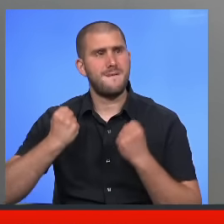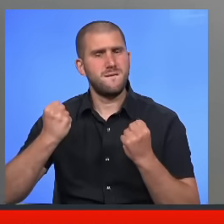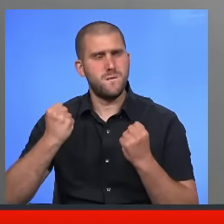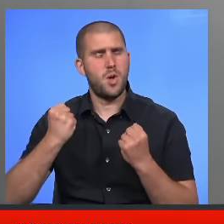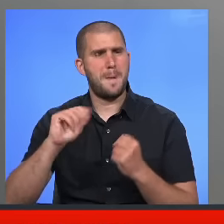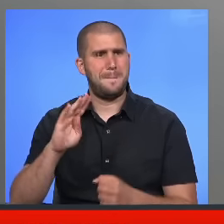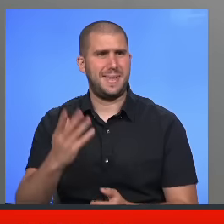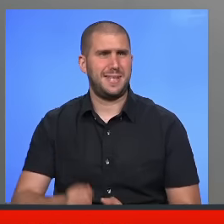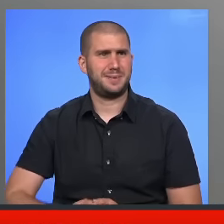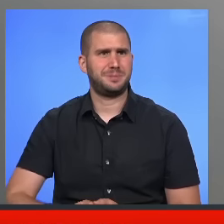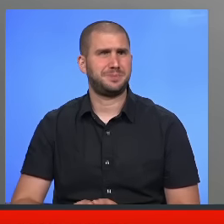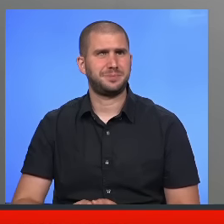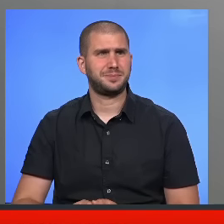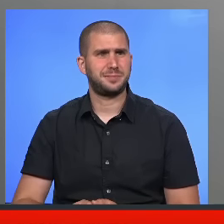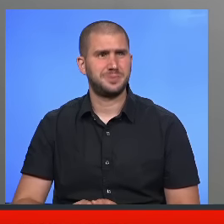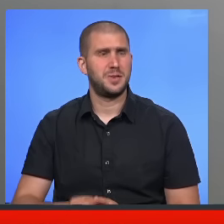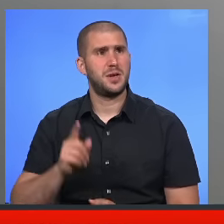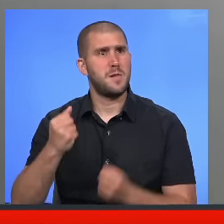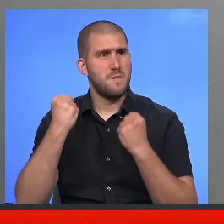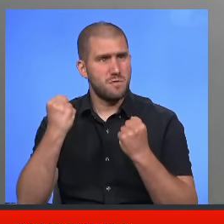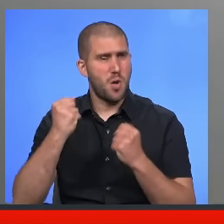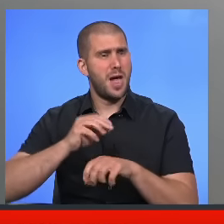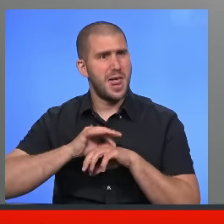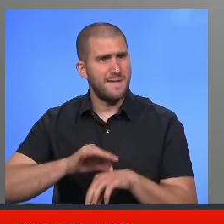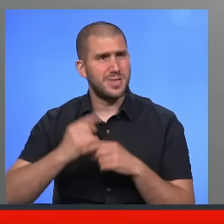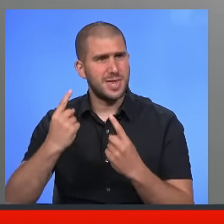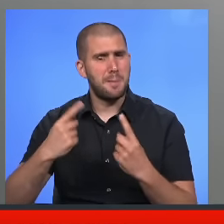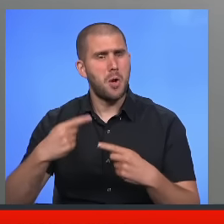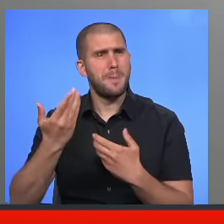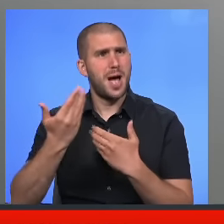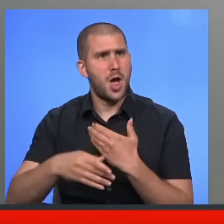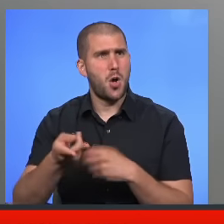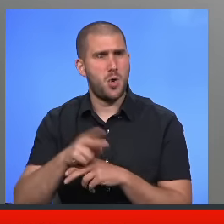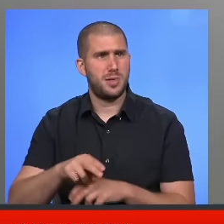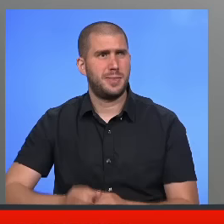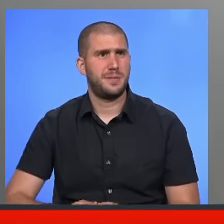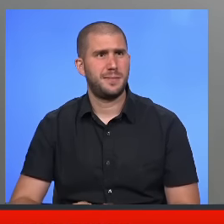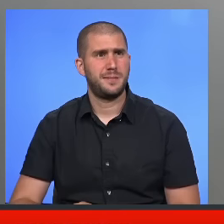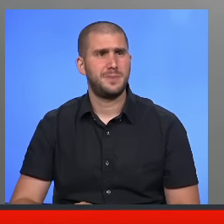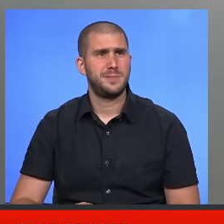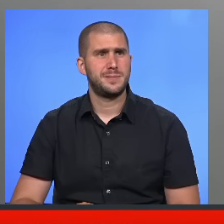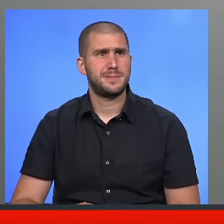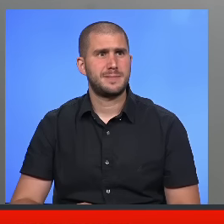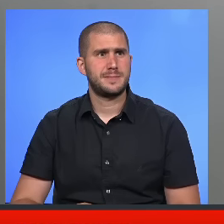בינילה, אותה גבורה שליוותה אותך ביומך האחרון.